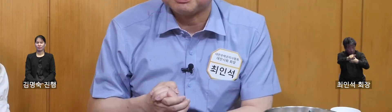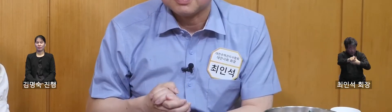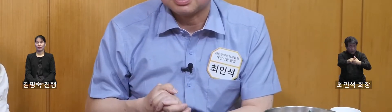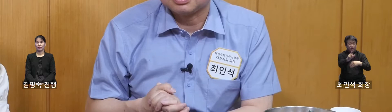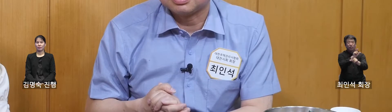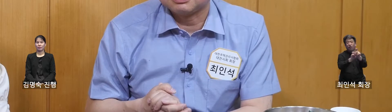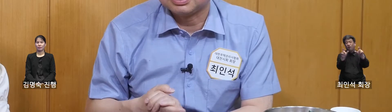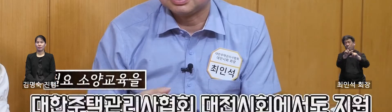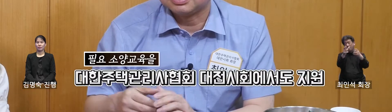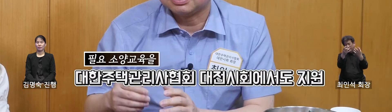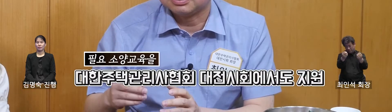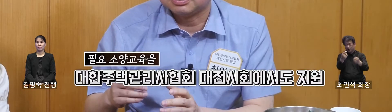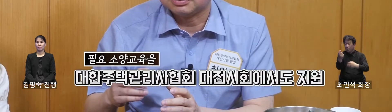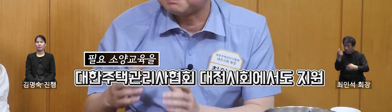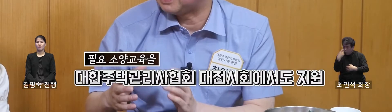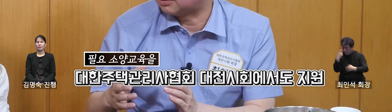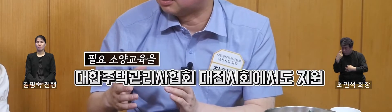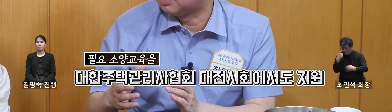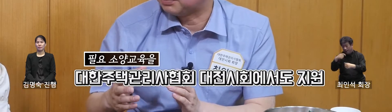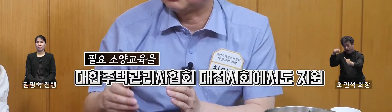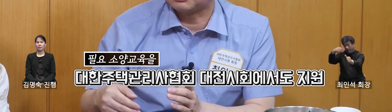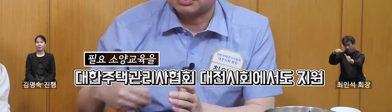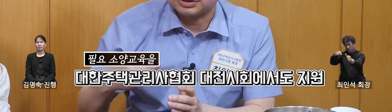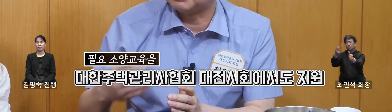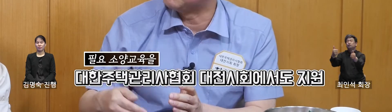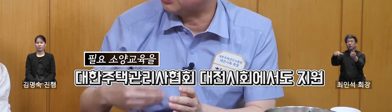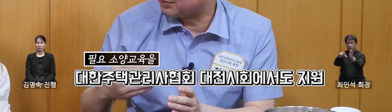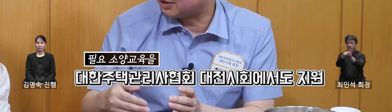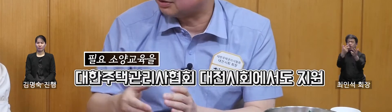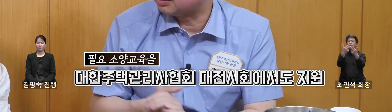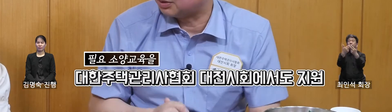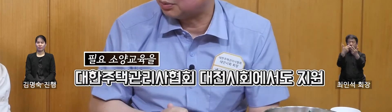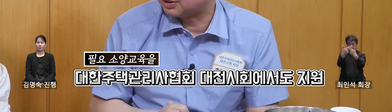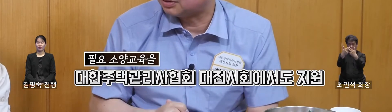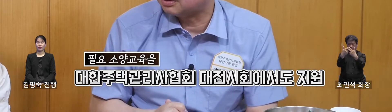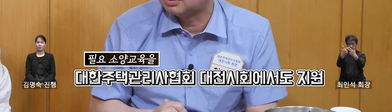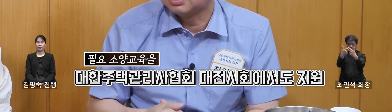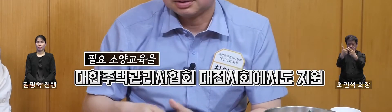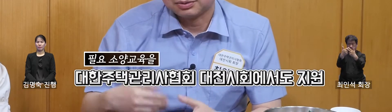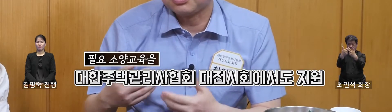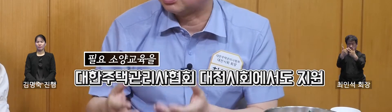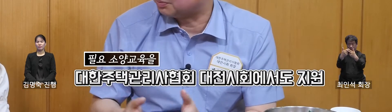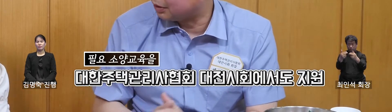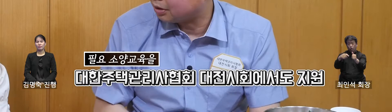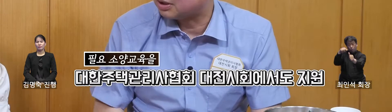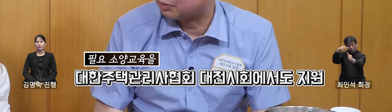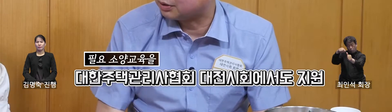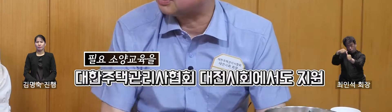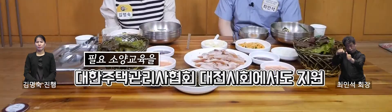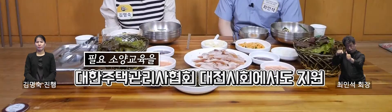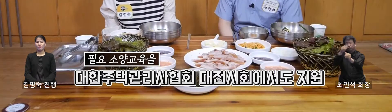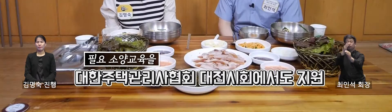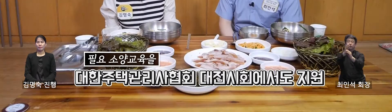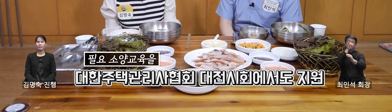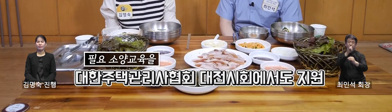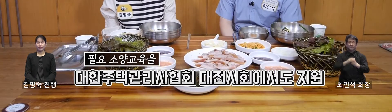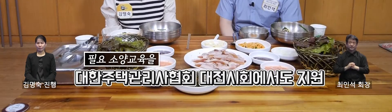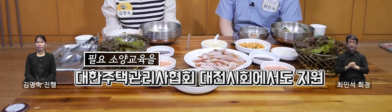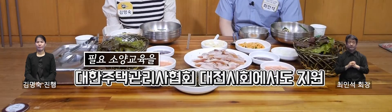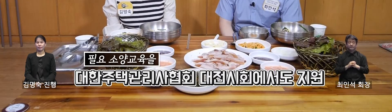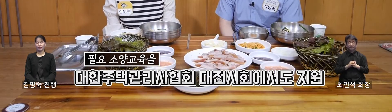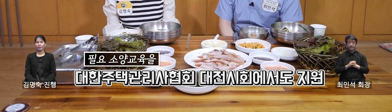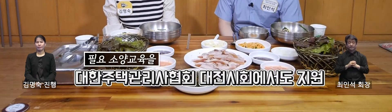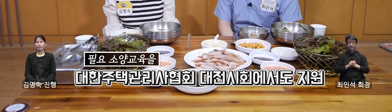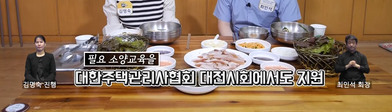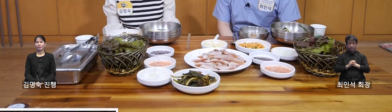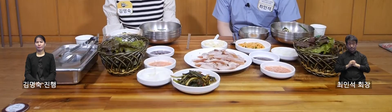교육을 우리 그 협회에서 별도로 또 직무 교육이라는 형태를 통해서 교육을 좀 시켜가고 이렇게 있는 상황입니다.